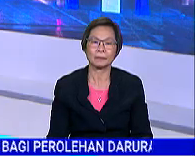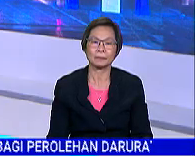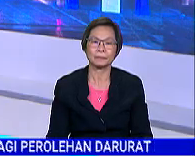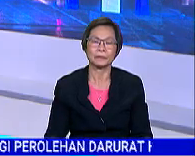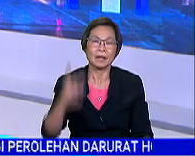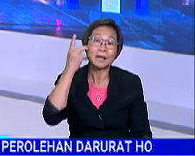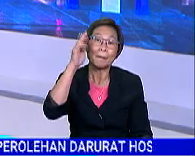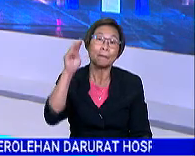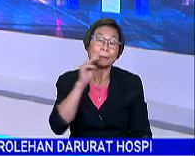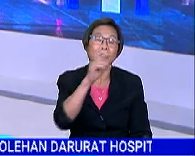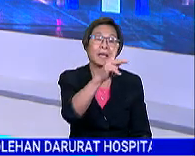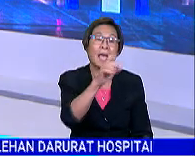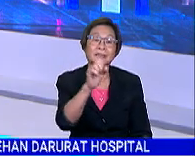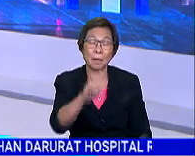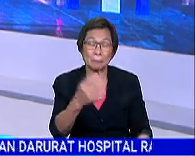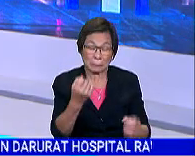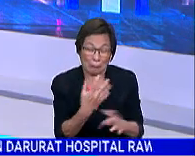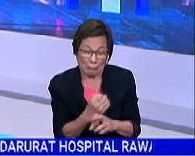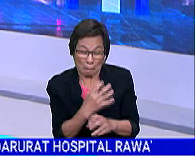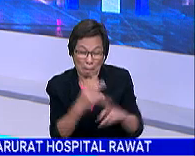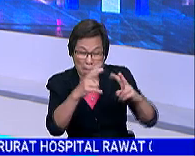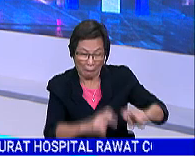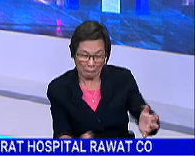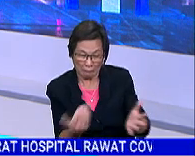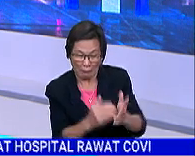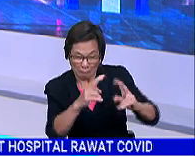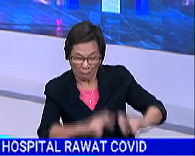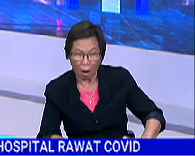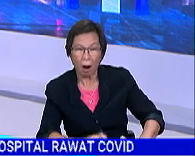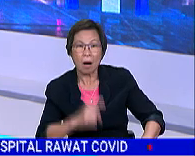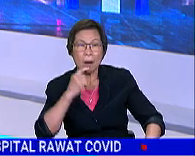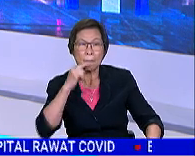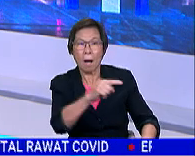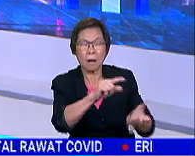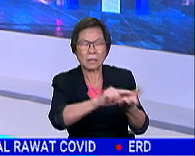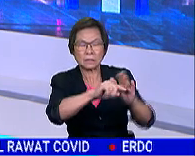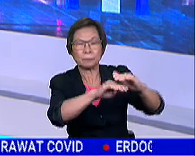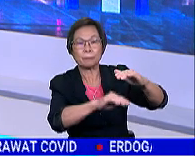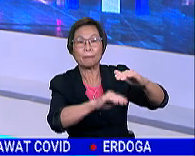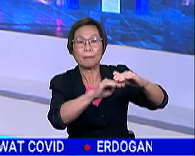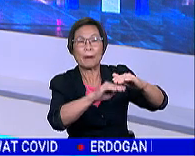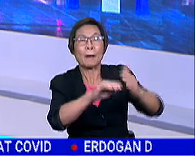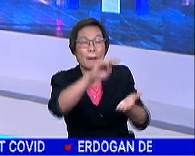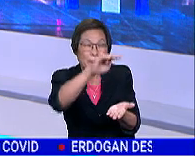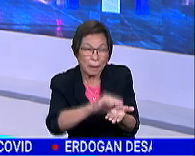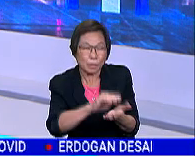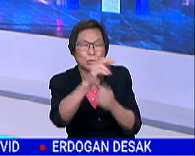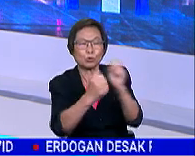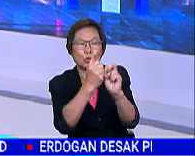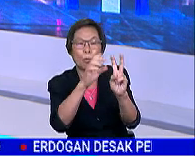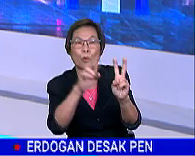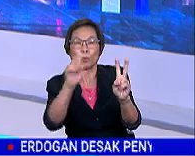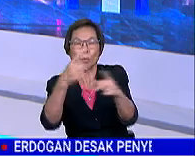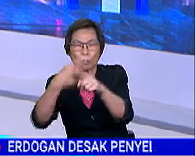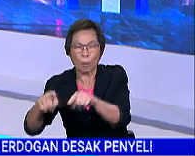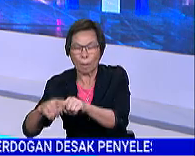Kementerian Sumber Manusia giat melaksanakan kajian semula Perintah Gaji Minimum 2020 menerusi beberapa